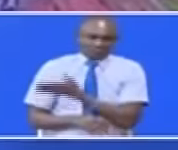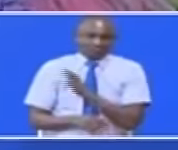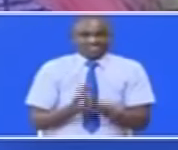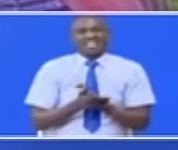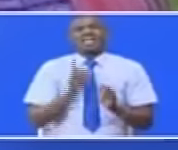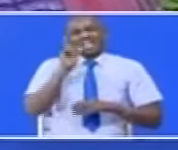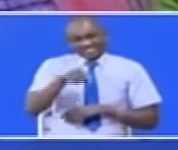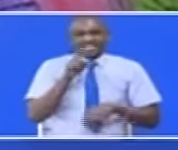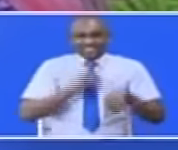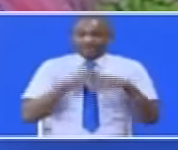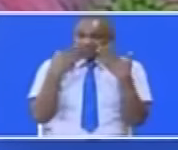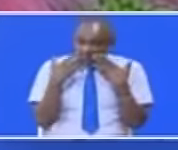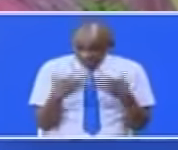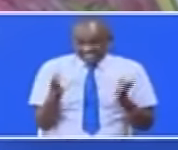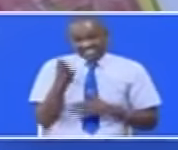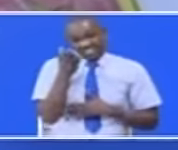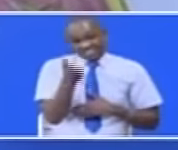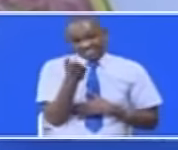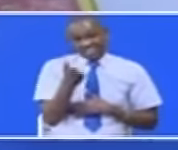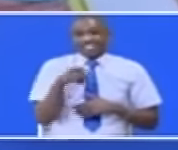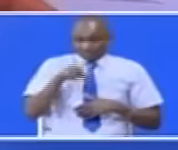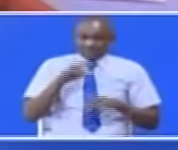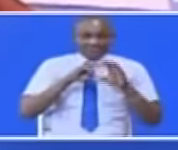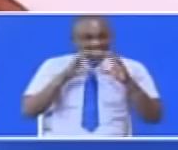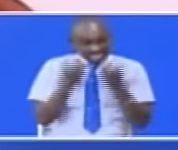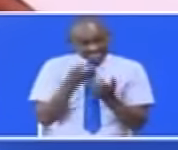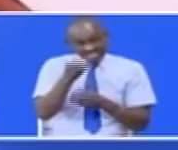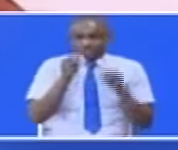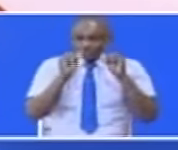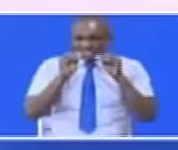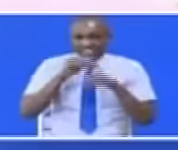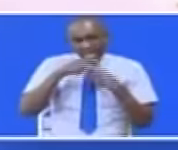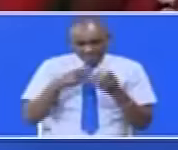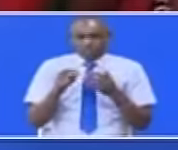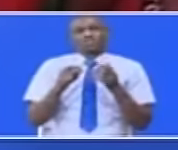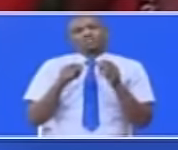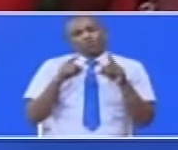Na baada ya kutoka viwanjani wao hurudi darasani kufunzwa